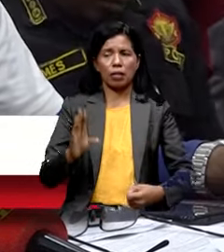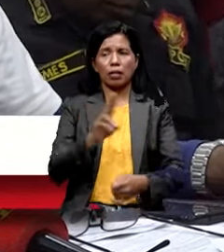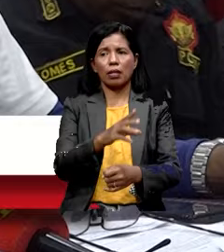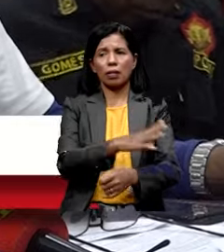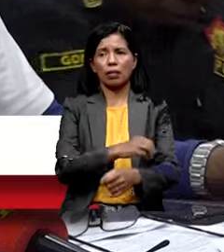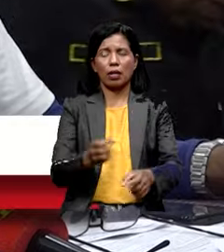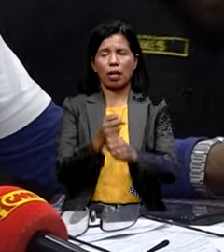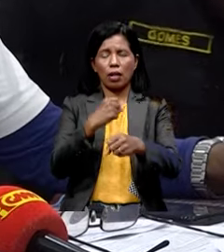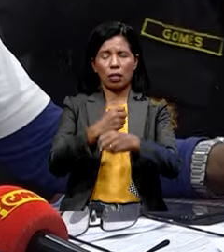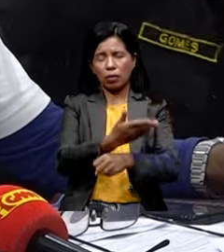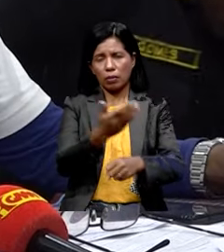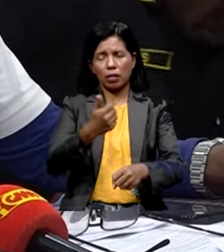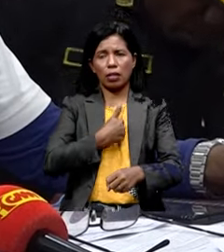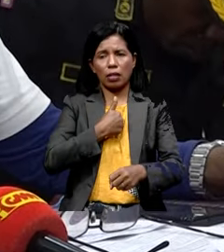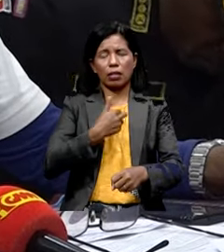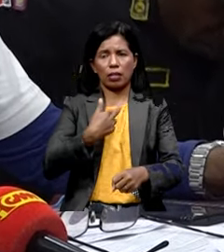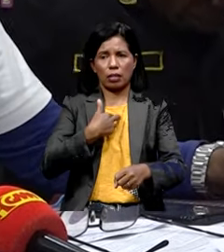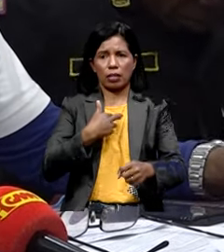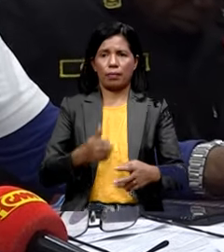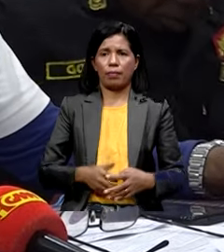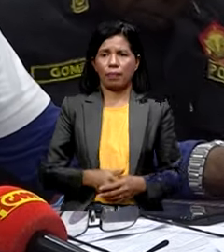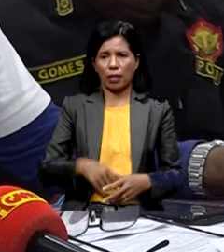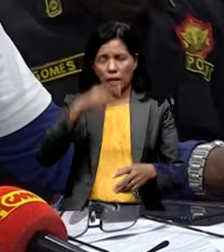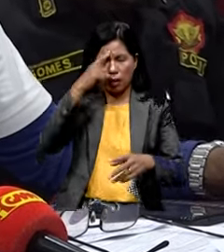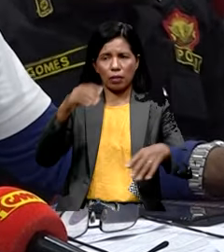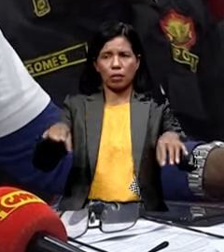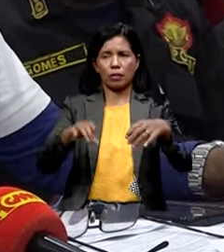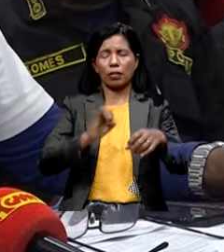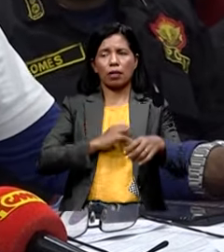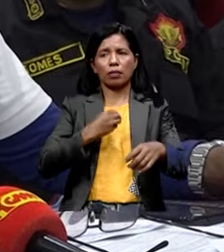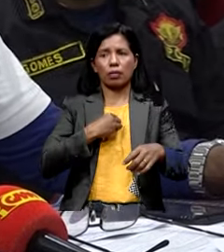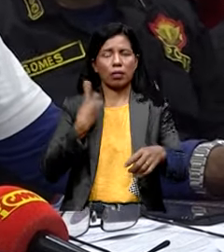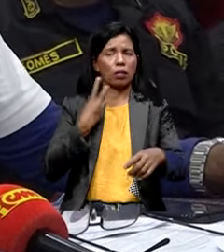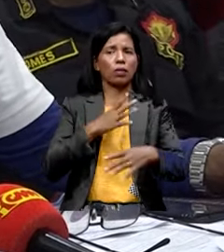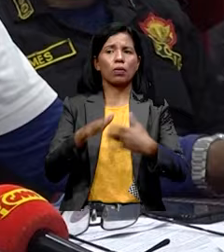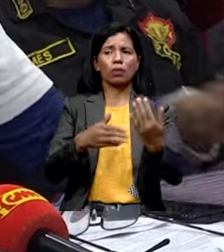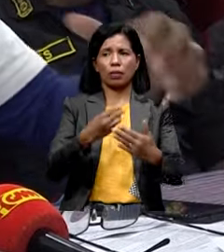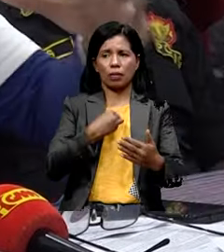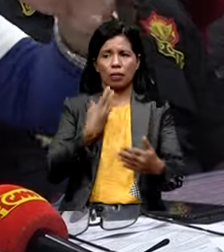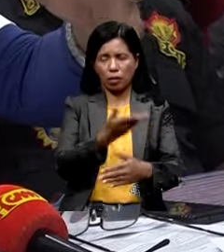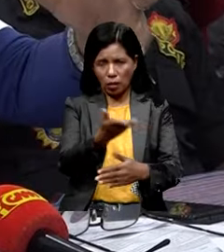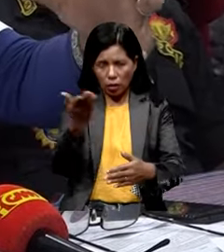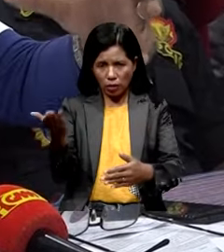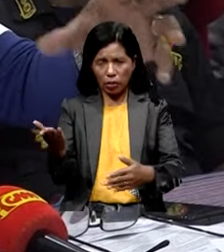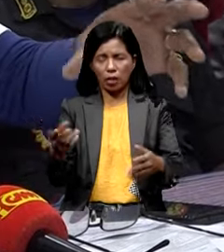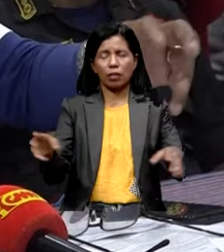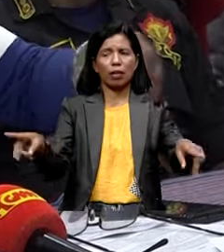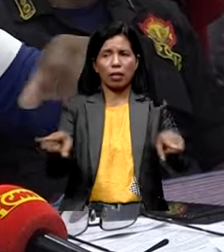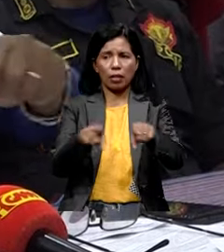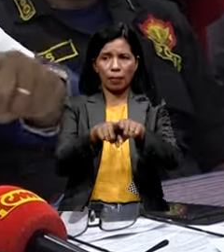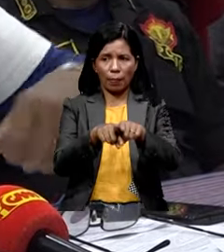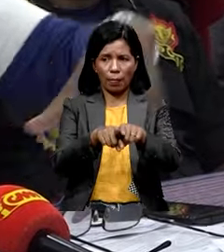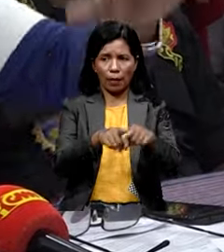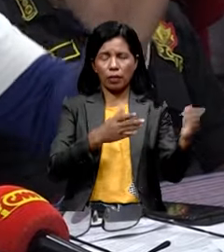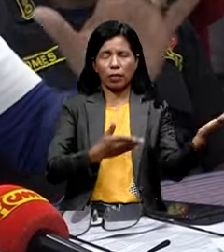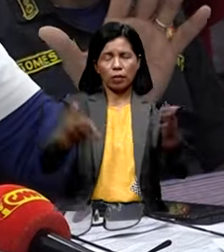prejudica ito bot ser nian rasik. Tamba servicio ni los hau nian mesa, ito tu nian. Ito bot ser ma sai fontes a tu